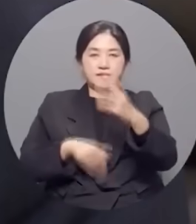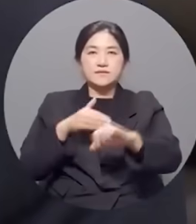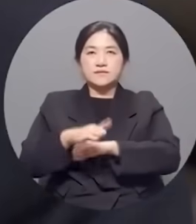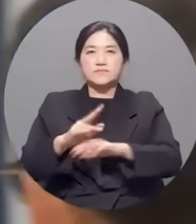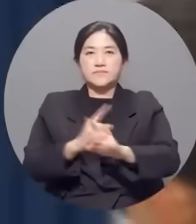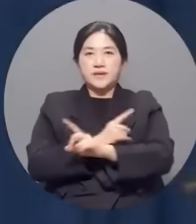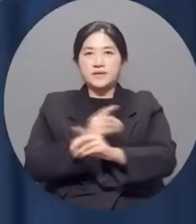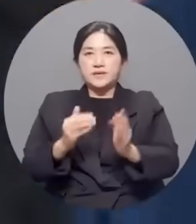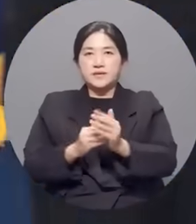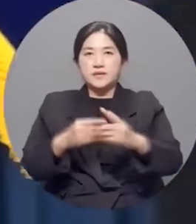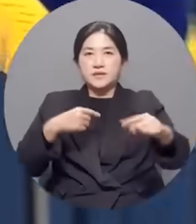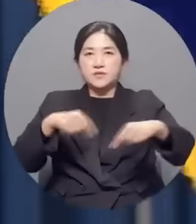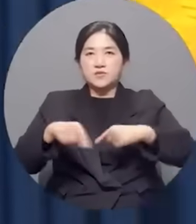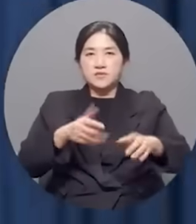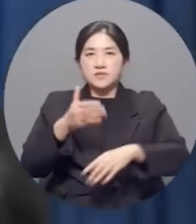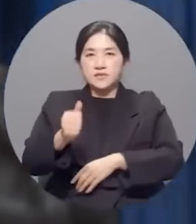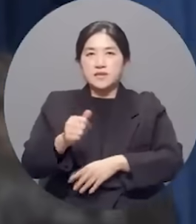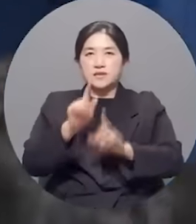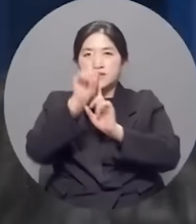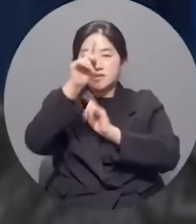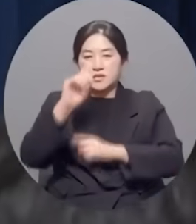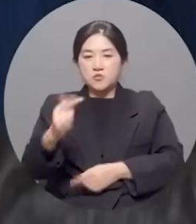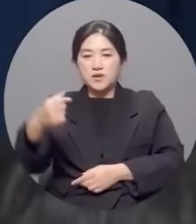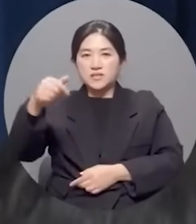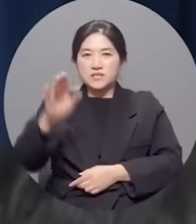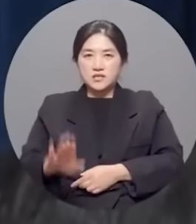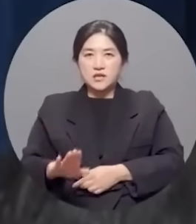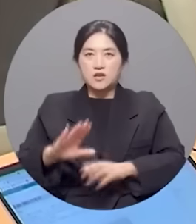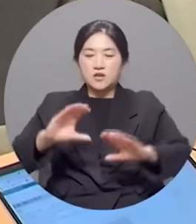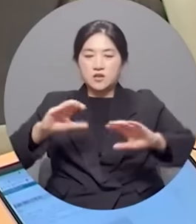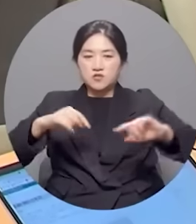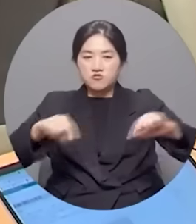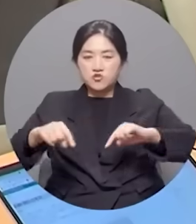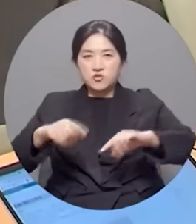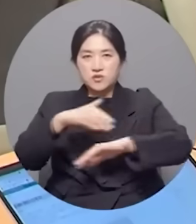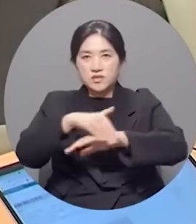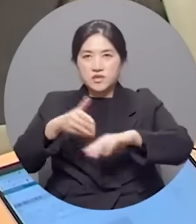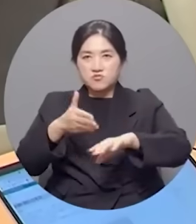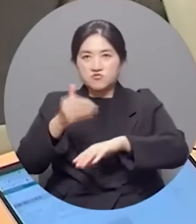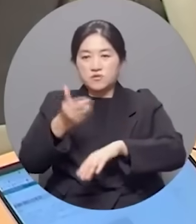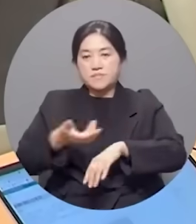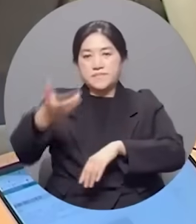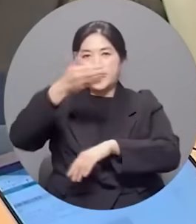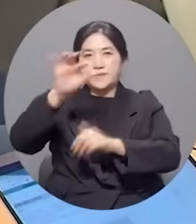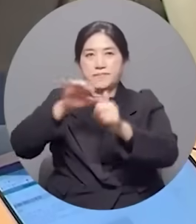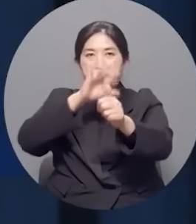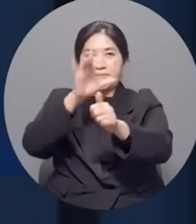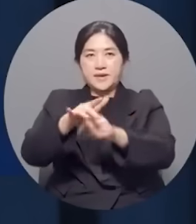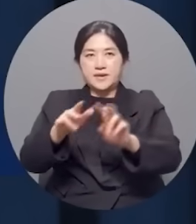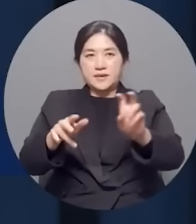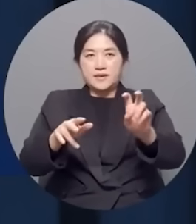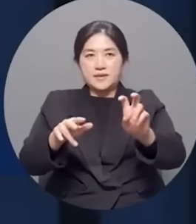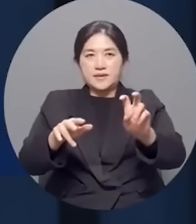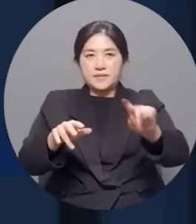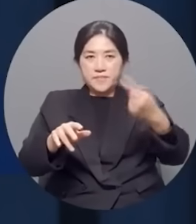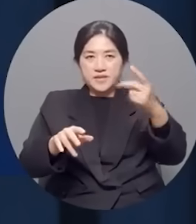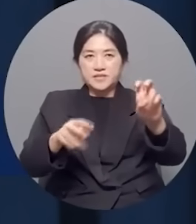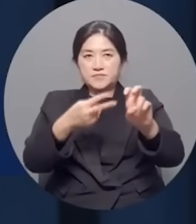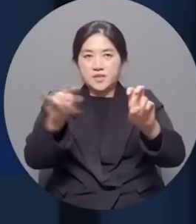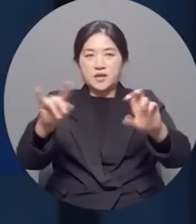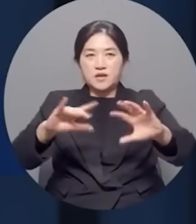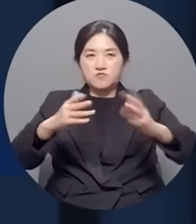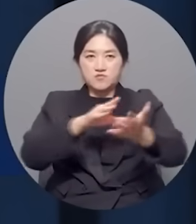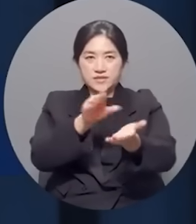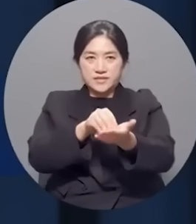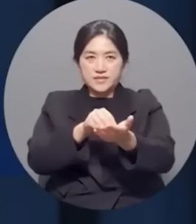개편됐습니다. 정책실장으론 이관섭 국정기획수석이 승진 임명됐습니다. 120대 국정과제를 속도감